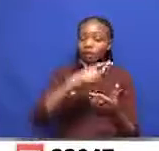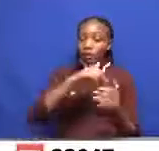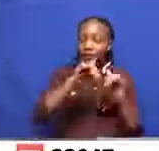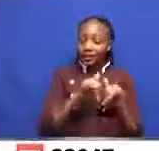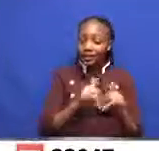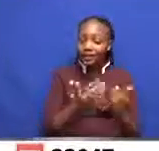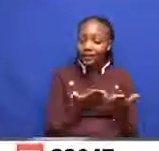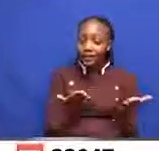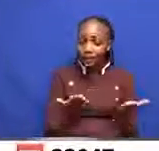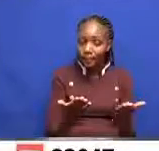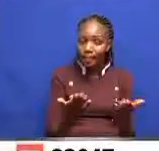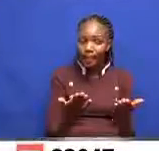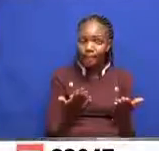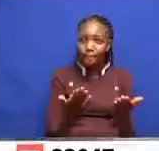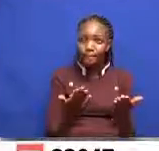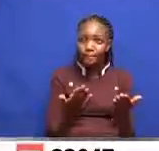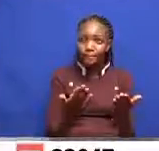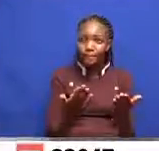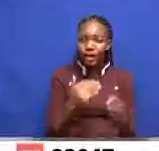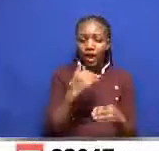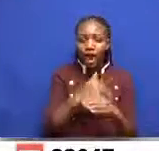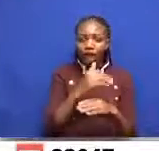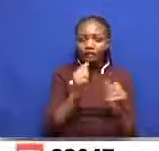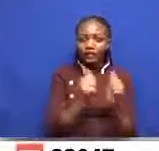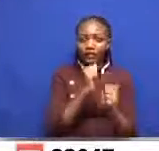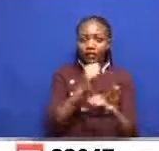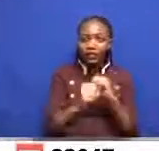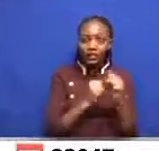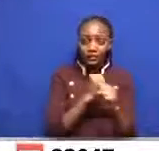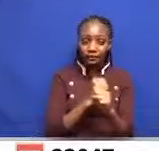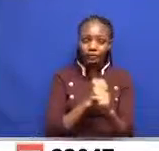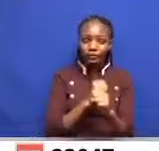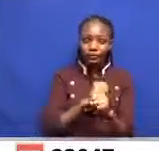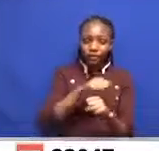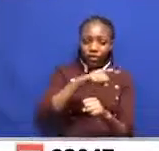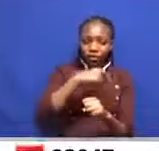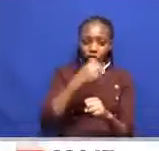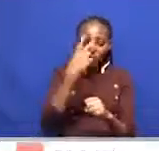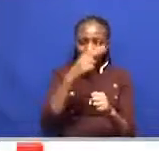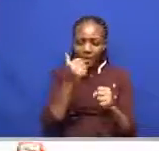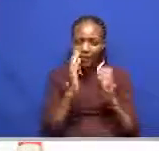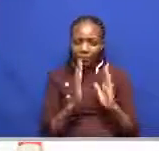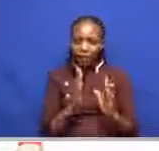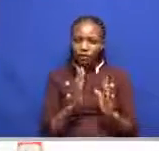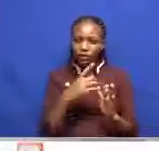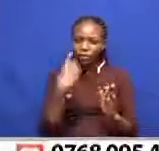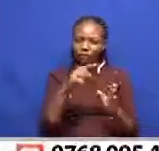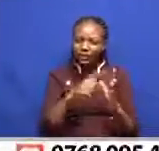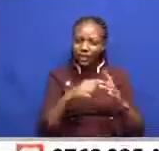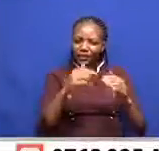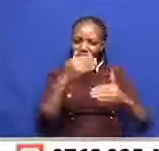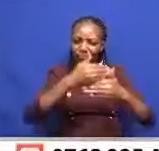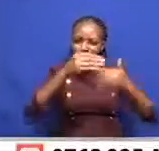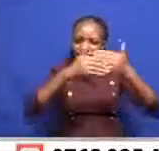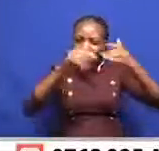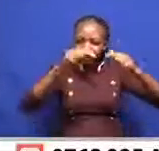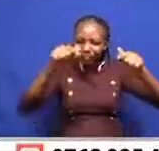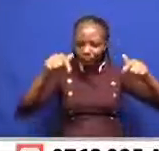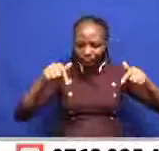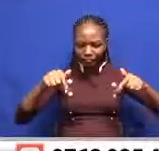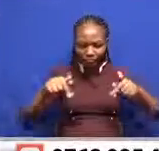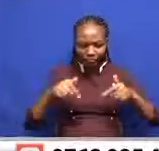Tukakaa baada ya miaka 10 tukaona mtu mwingine anakuja hapa kufence. Ati amenunua shamba